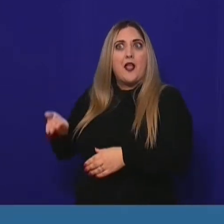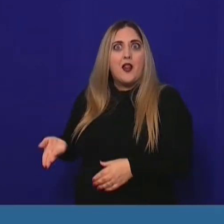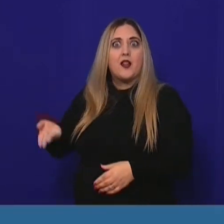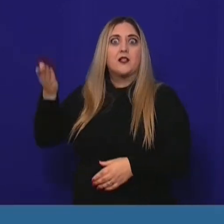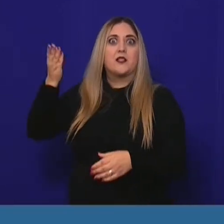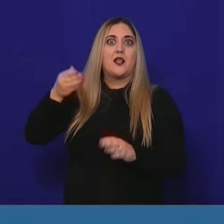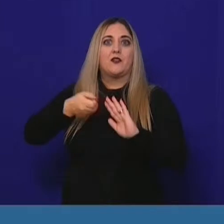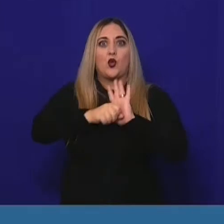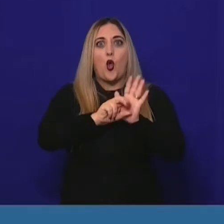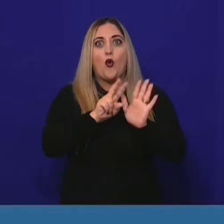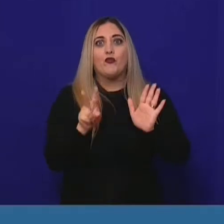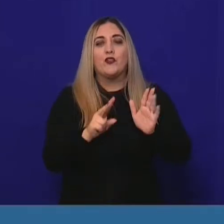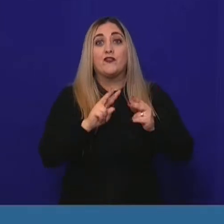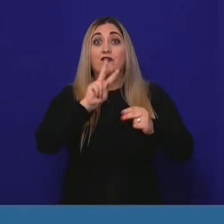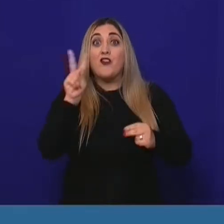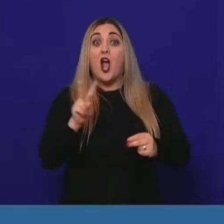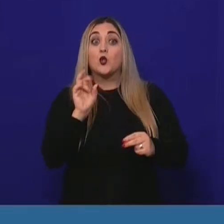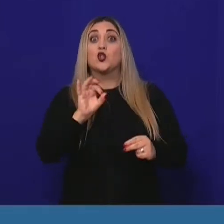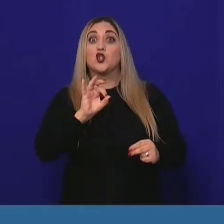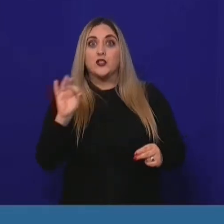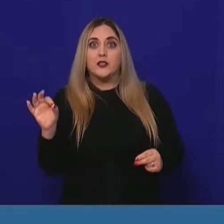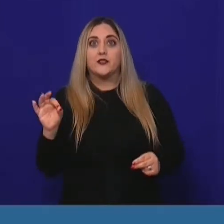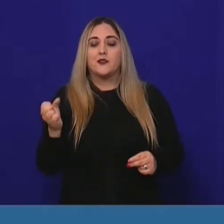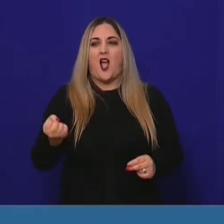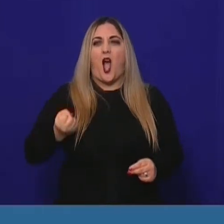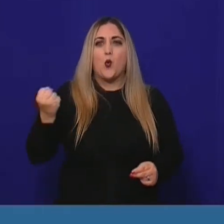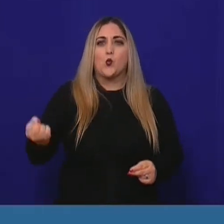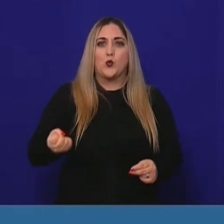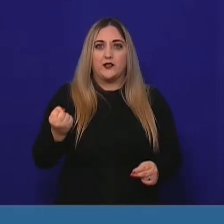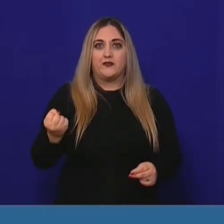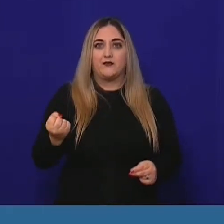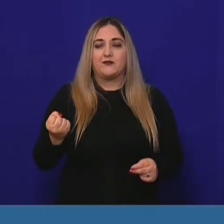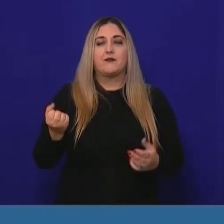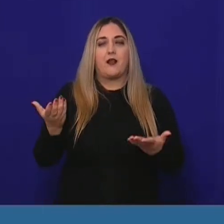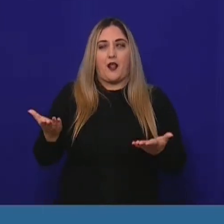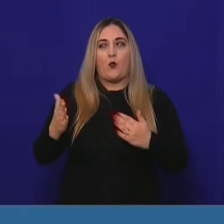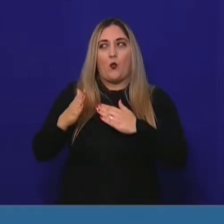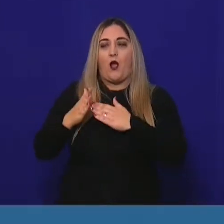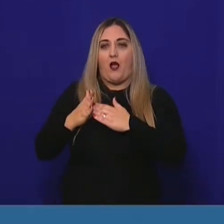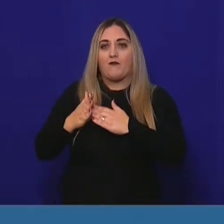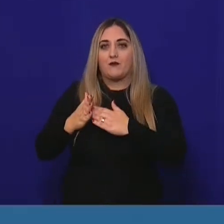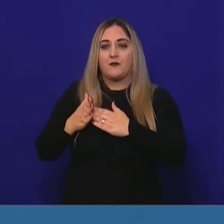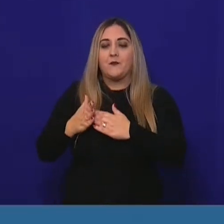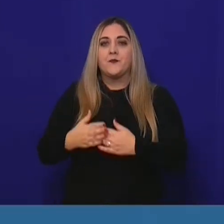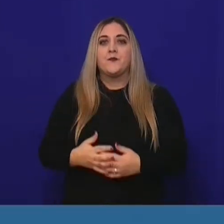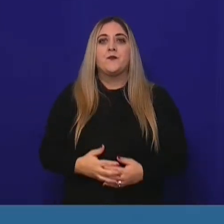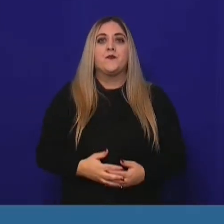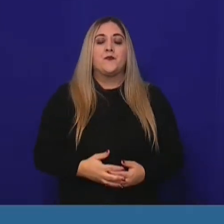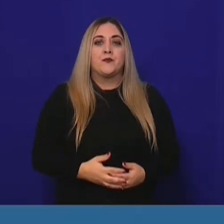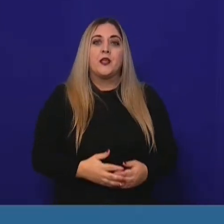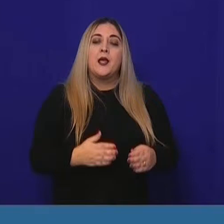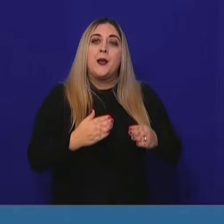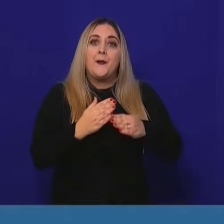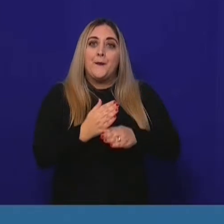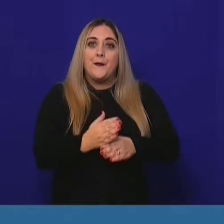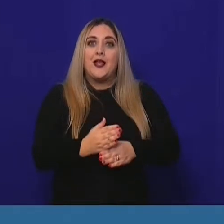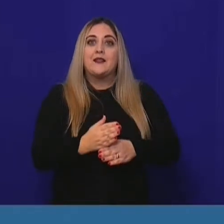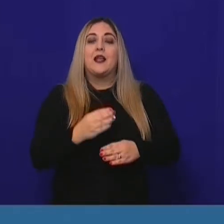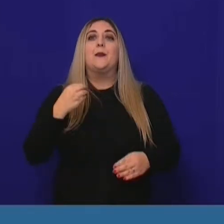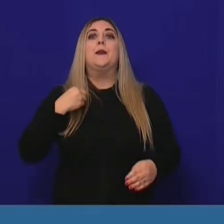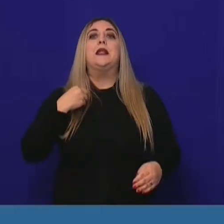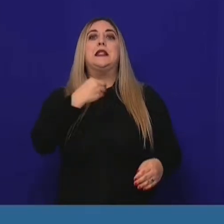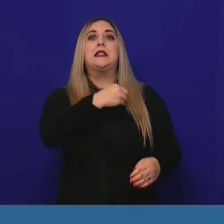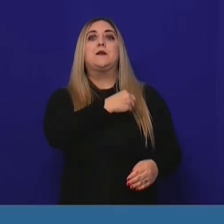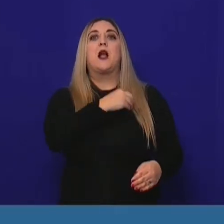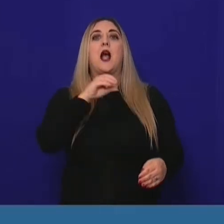l-iktar numru ta' każijiet biex aħna nkun nistgħu nipproteġu milli jkollna dan il-varjant. Aħna bdejna mill-laboratorju ta' Mater Dei